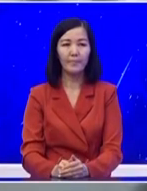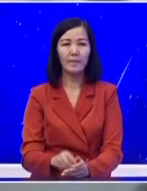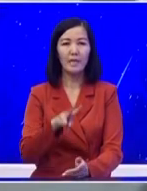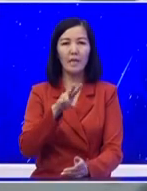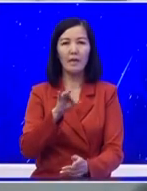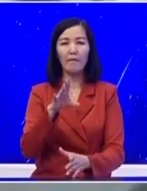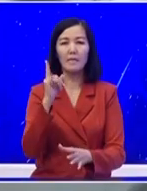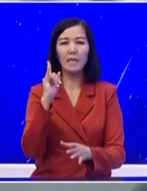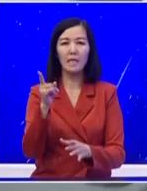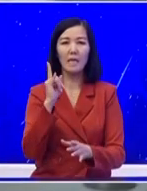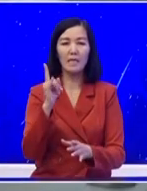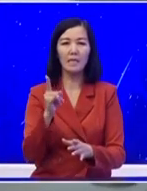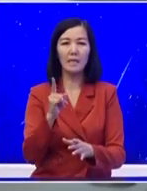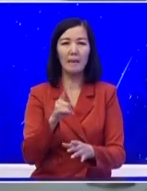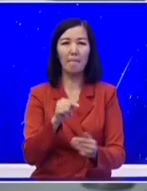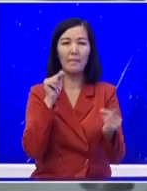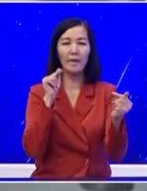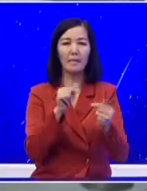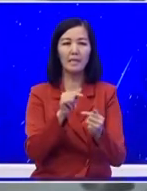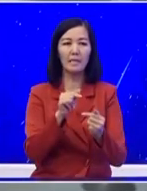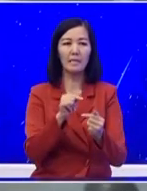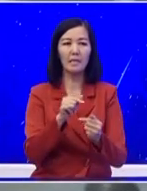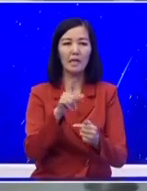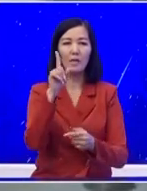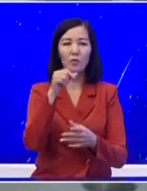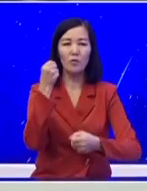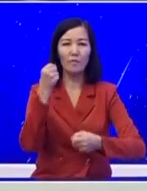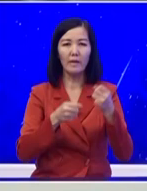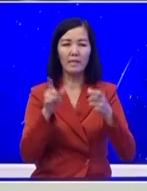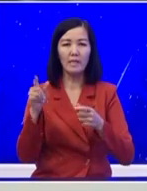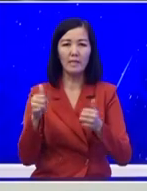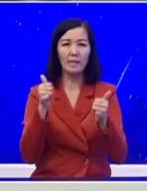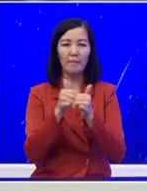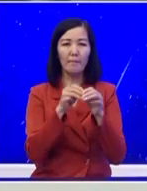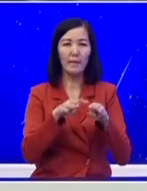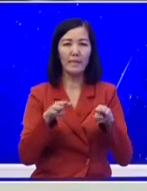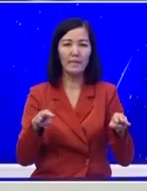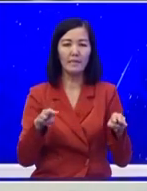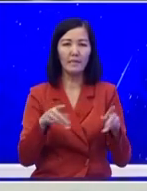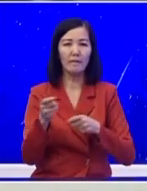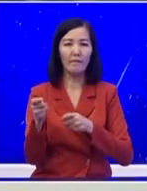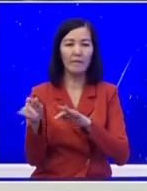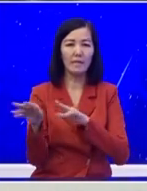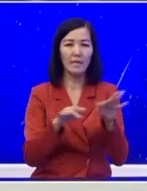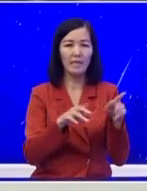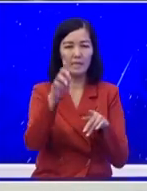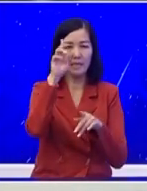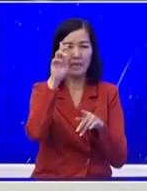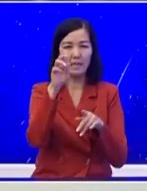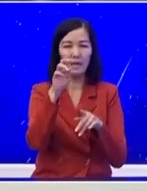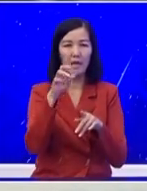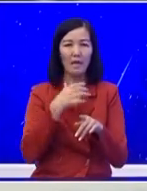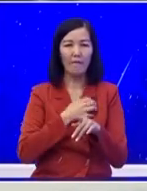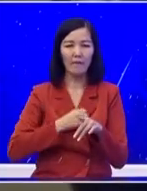Ливанские таксисты устроили акцию протеста в Бейруте. Сотни водителей подъехали к зданию Министерства внутренних дел страны. Они возмущались